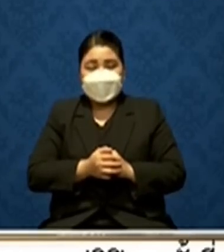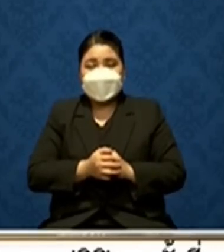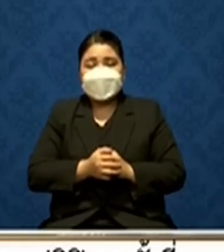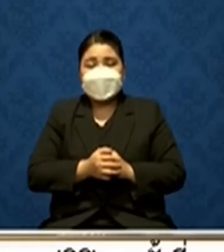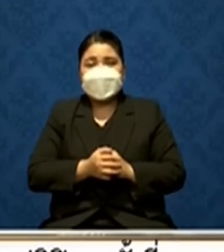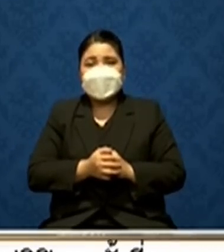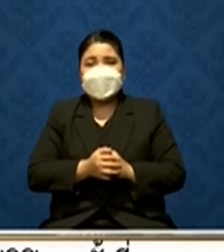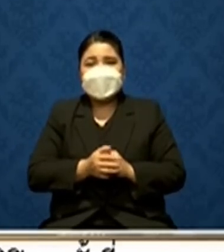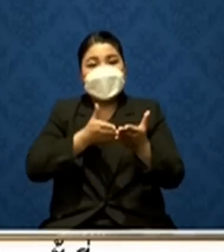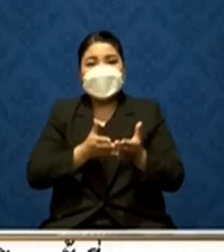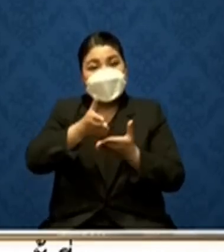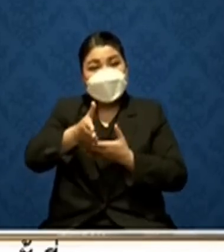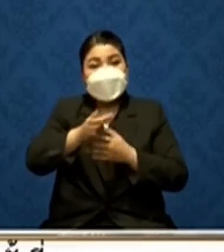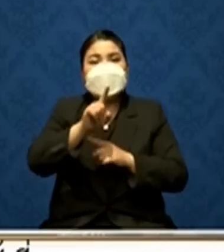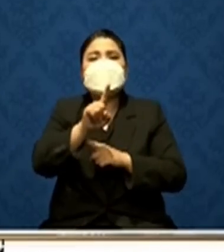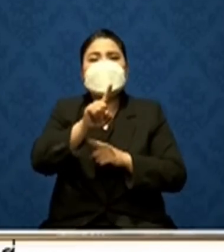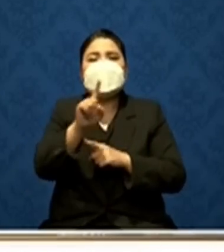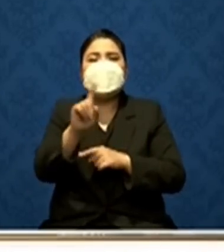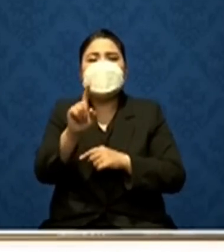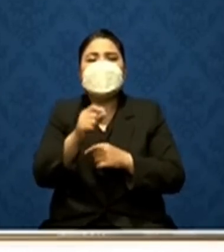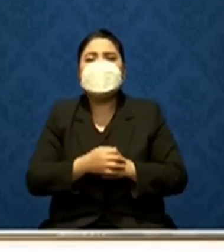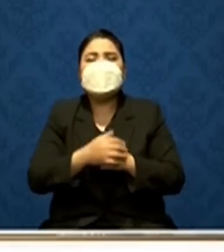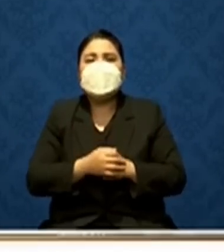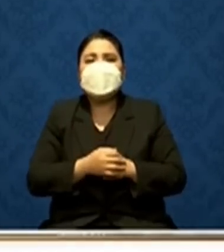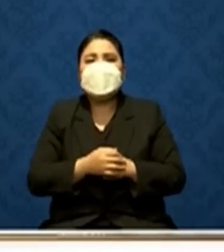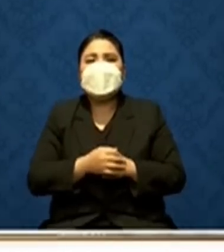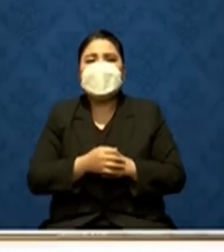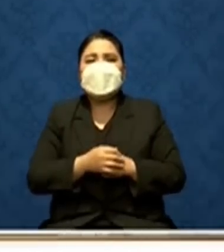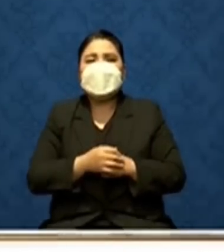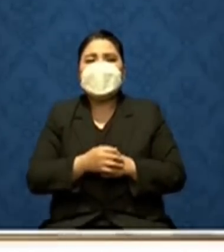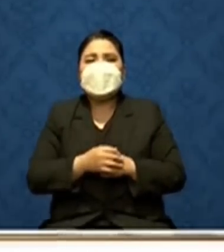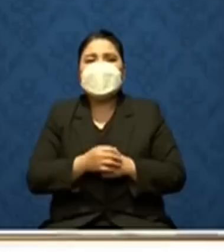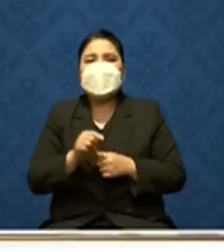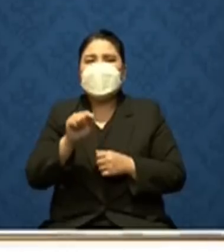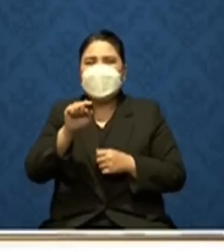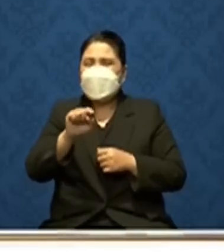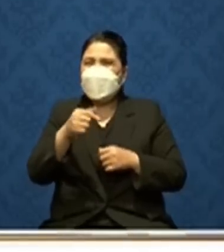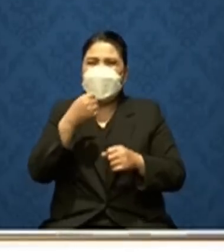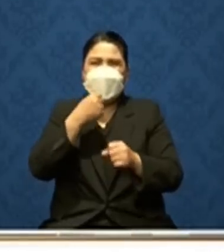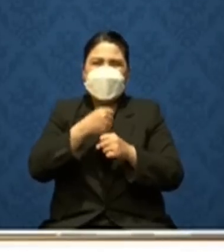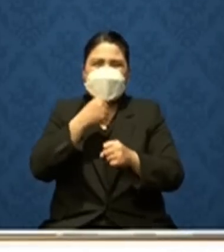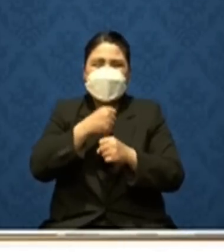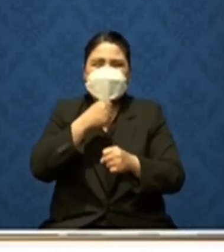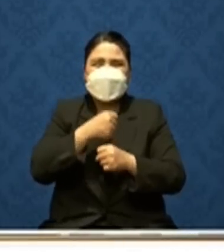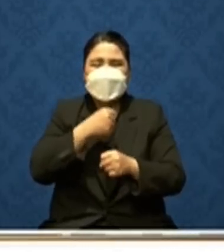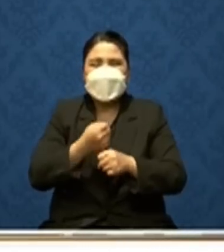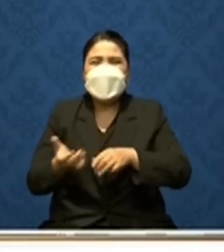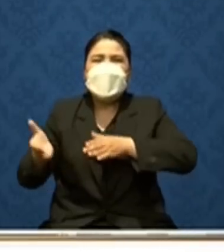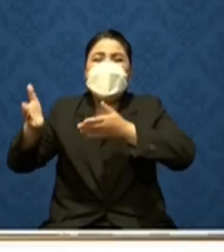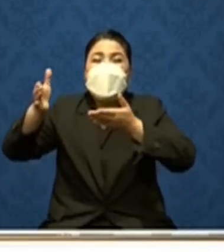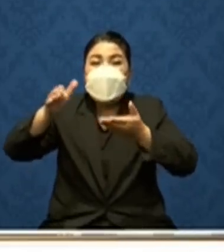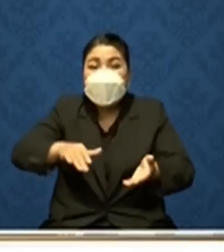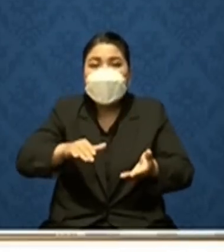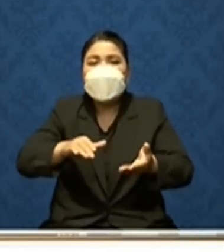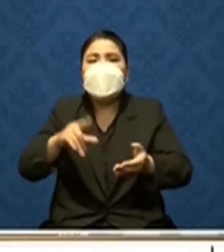1เป็นความผิดพลาดบกพร่องล้มเหลวแห่งการเป็นผู้นำ